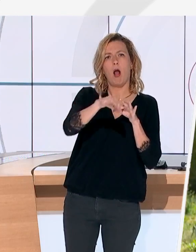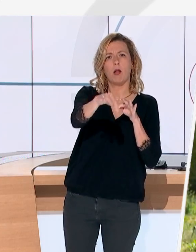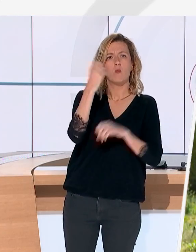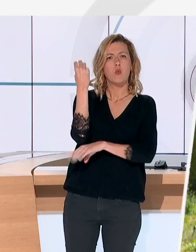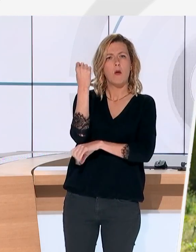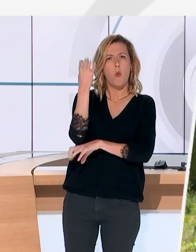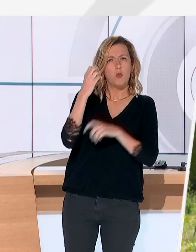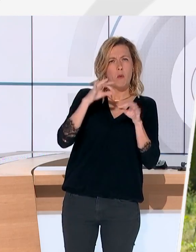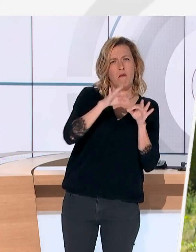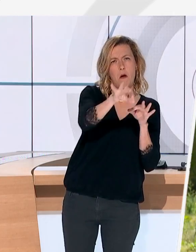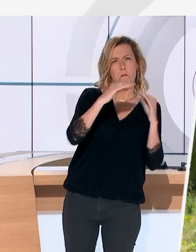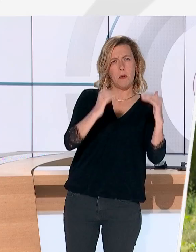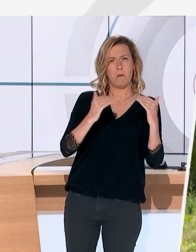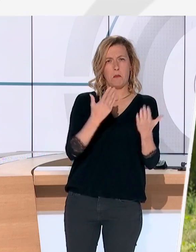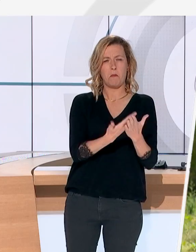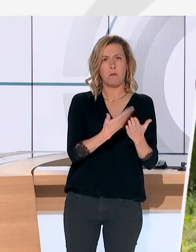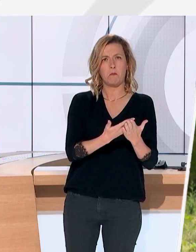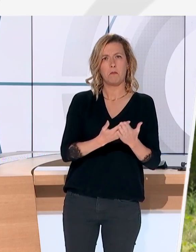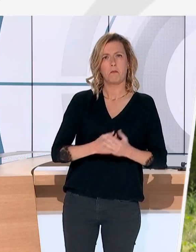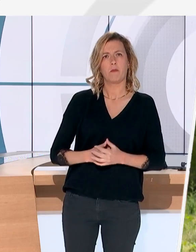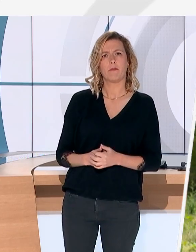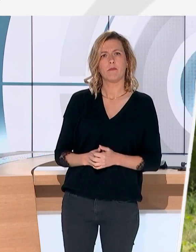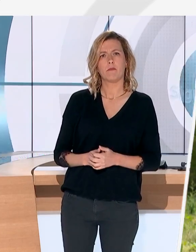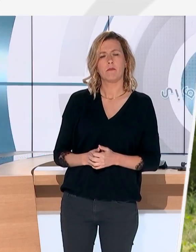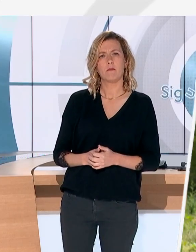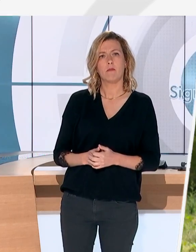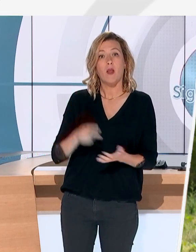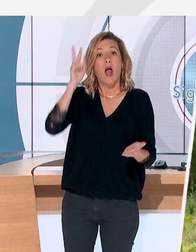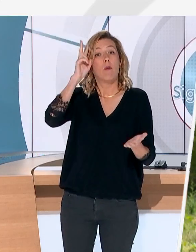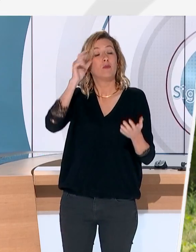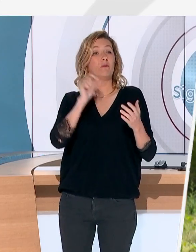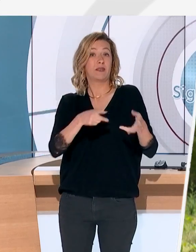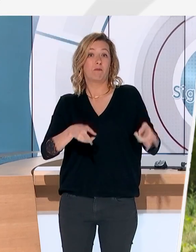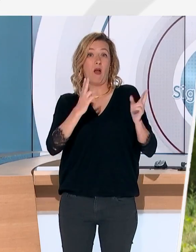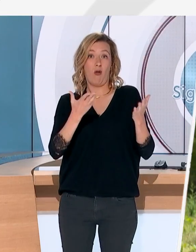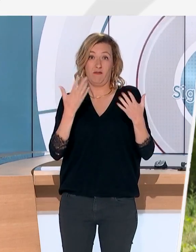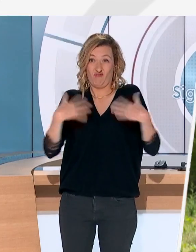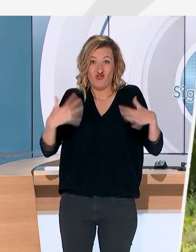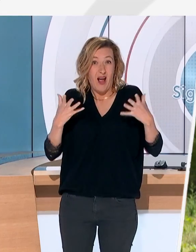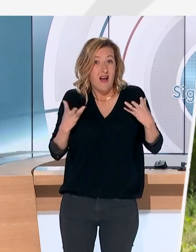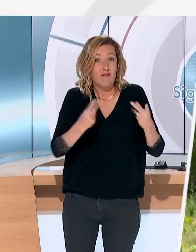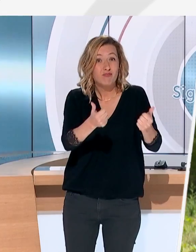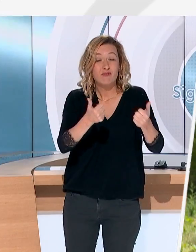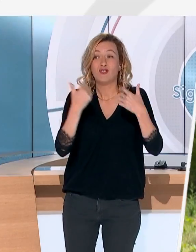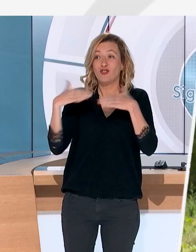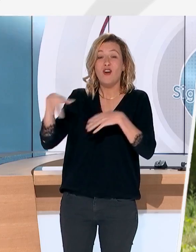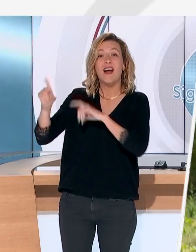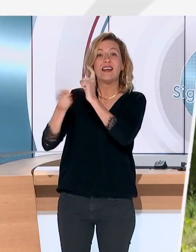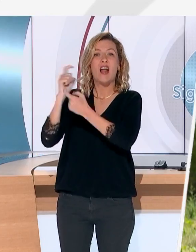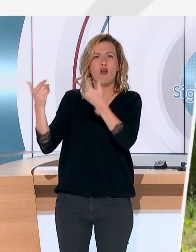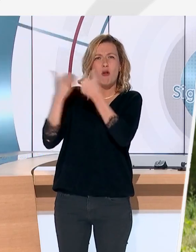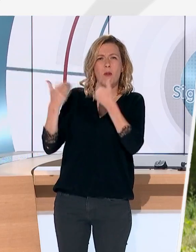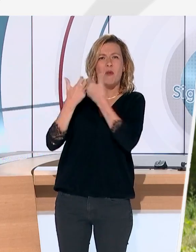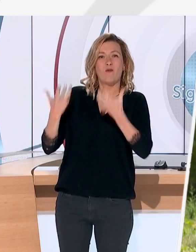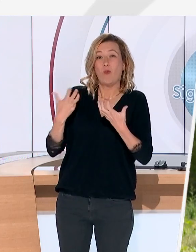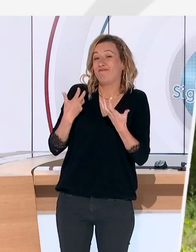8000 plants de poireaux. Et plutôt, habituellement, cette saison, on n'en a plus. Il y a toujours quelques clients qui en veulent et